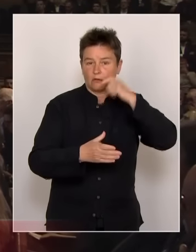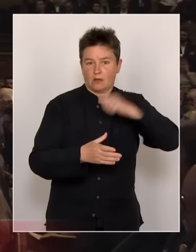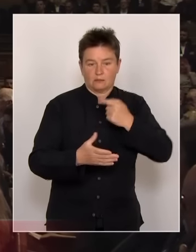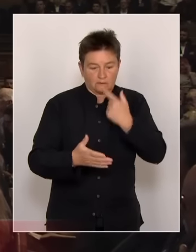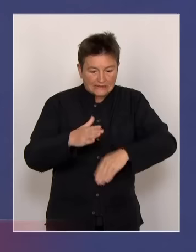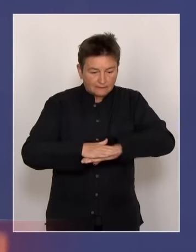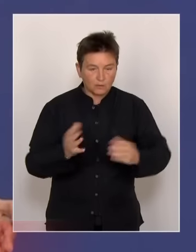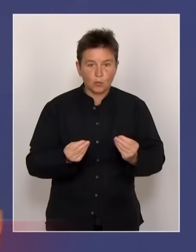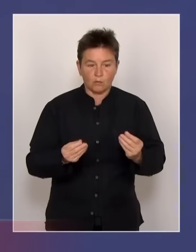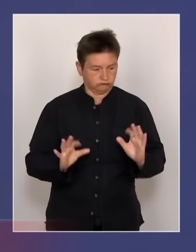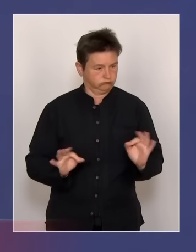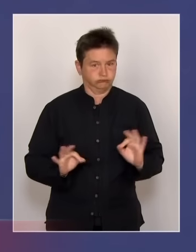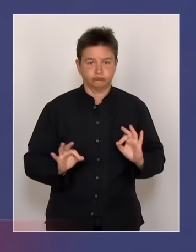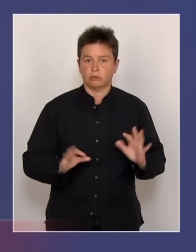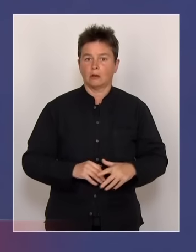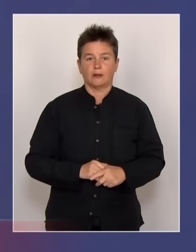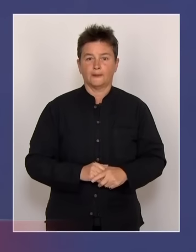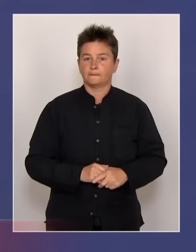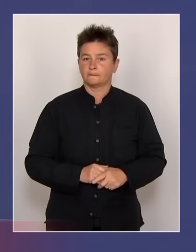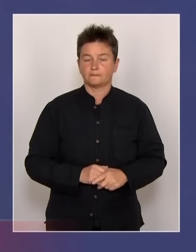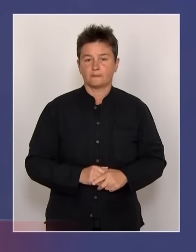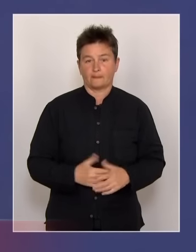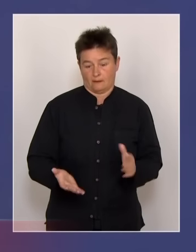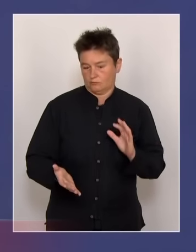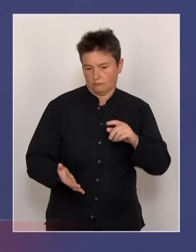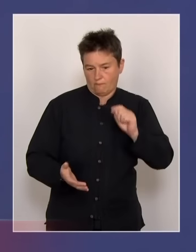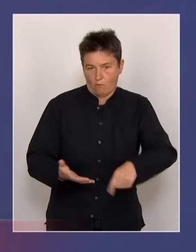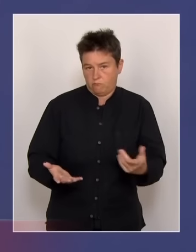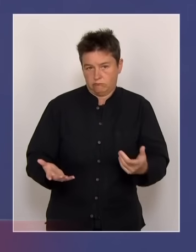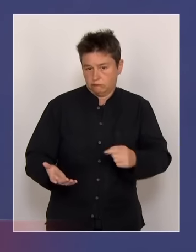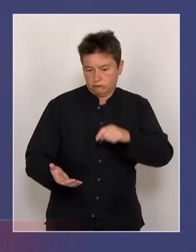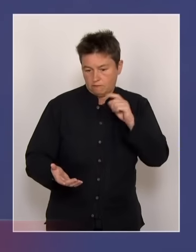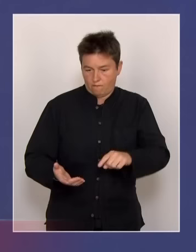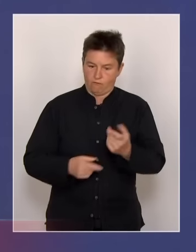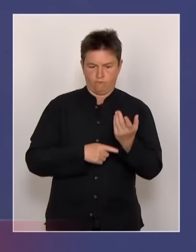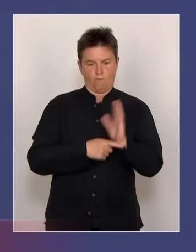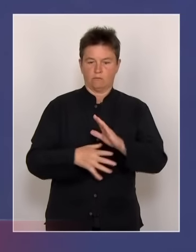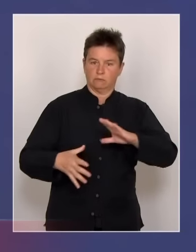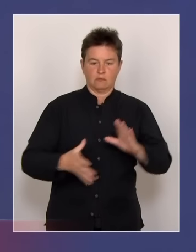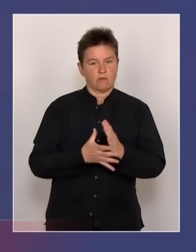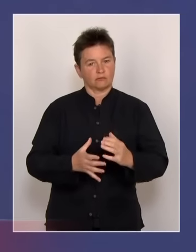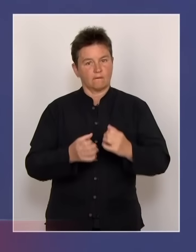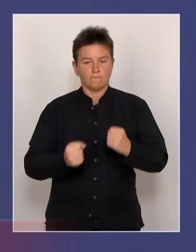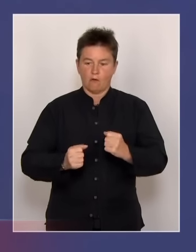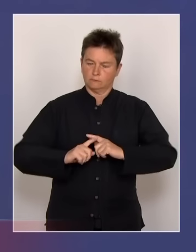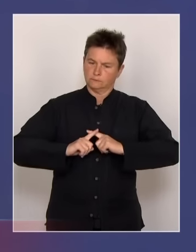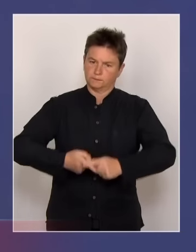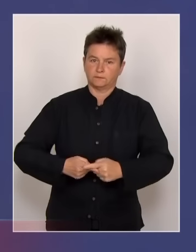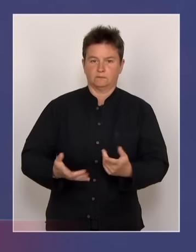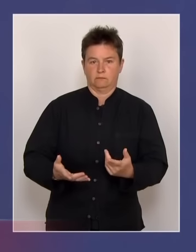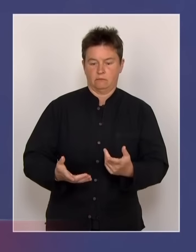? Non. Et donc, nous devons être crédibles, dissuadés,